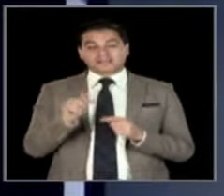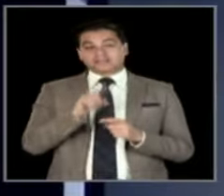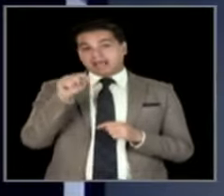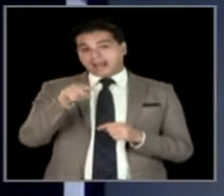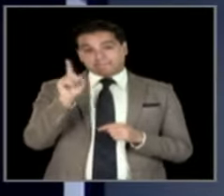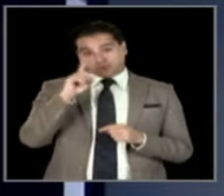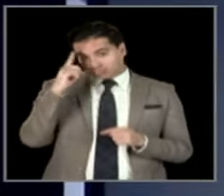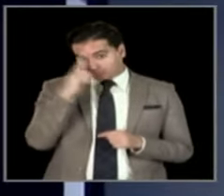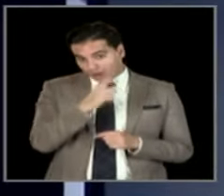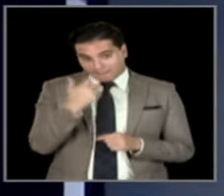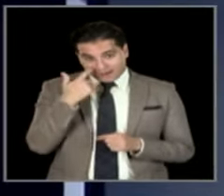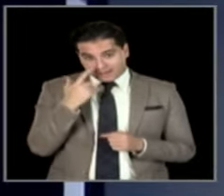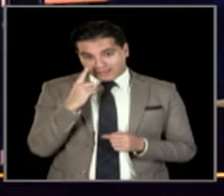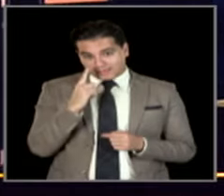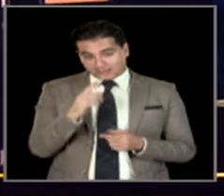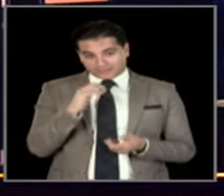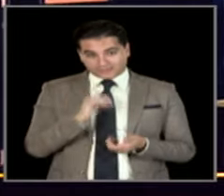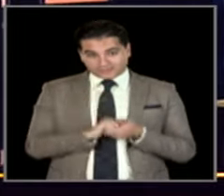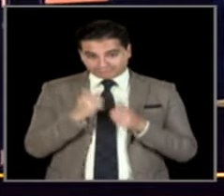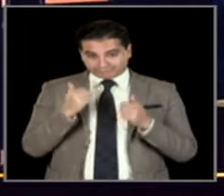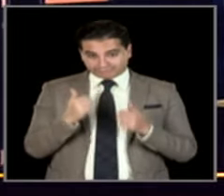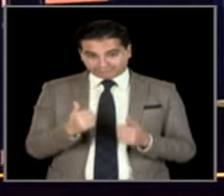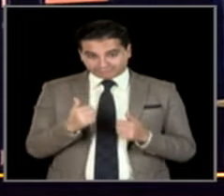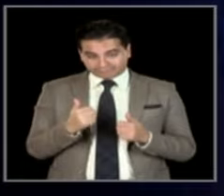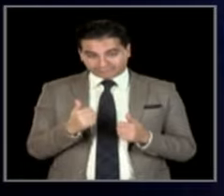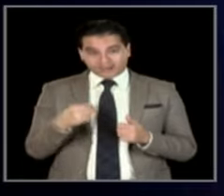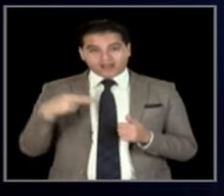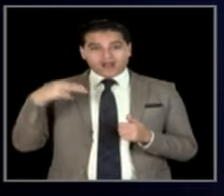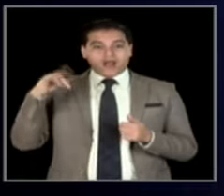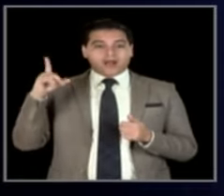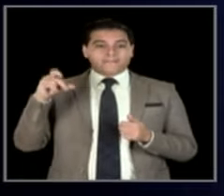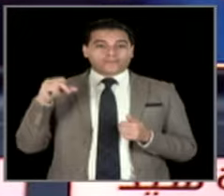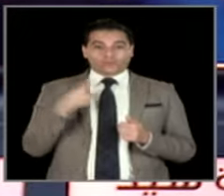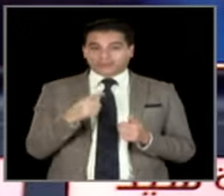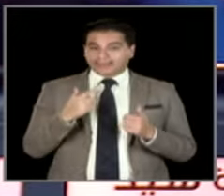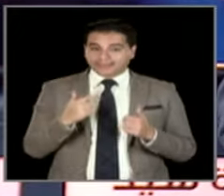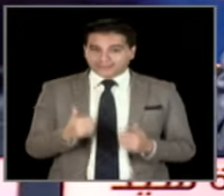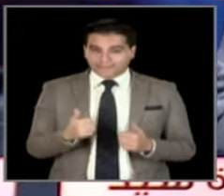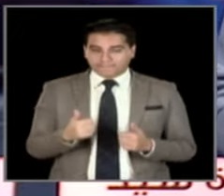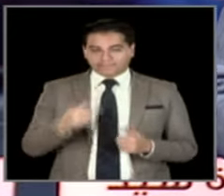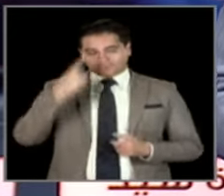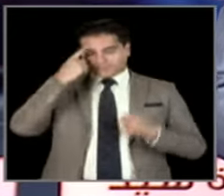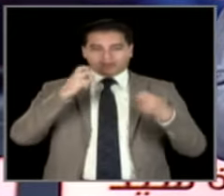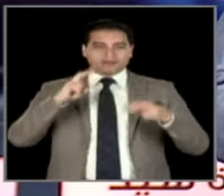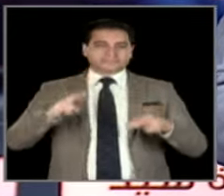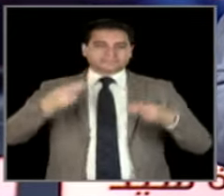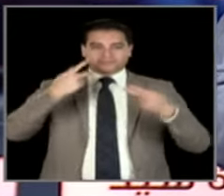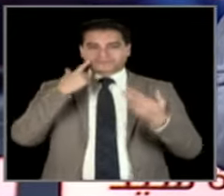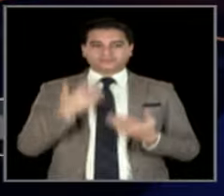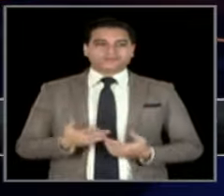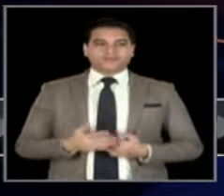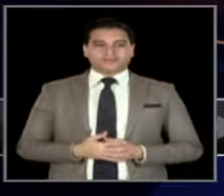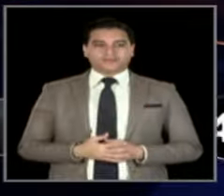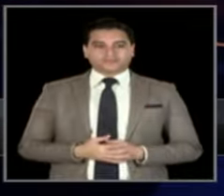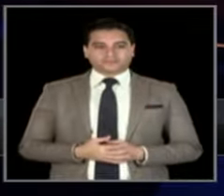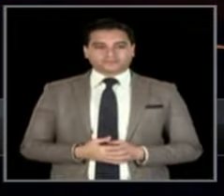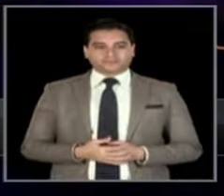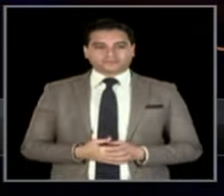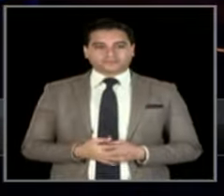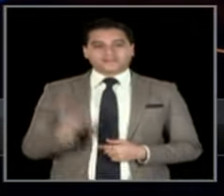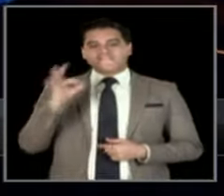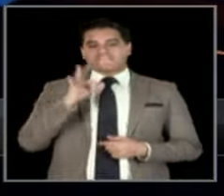صعبة. تمام. اتفقنا؟ طمن على عمر. عمر تمام. تحت الضغط كاونتر.